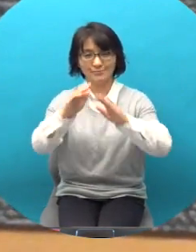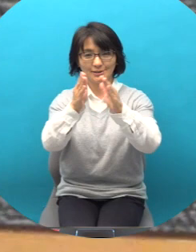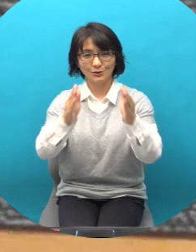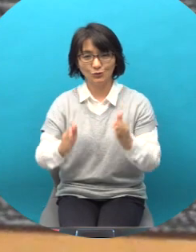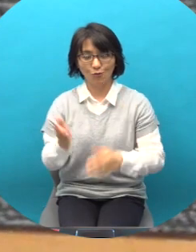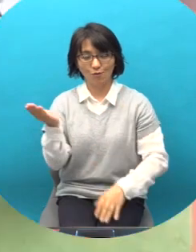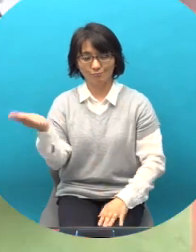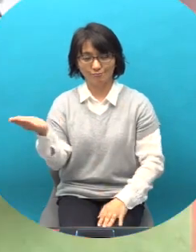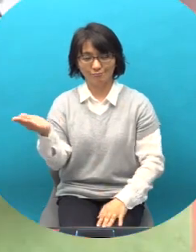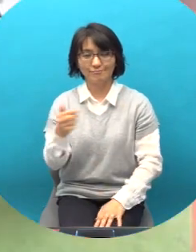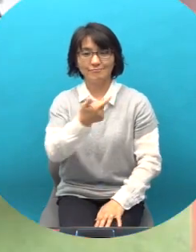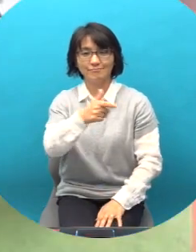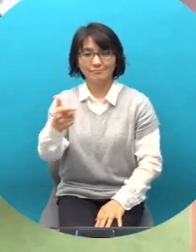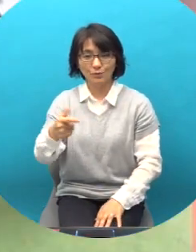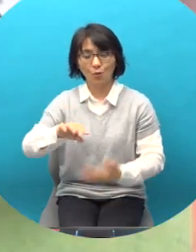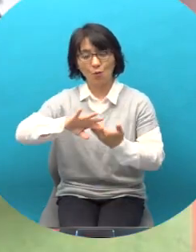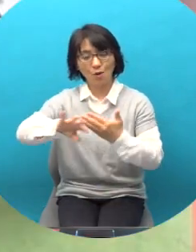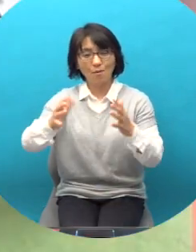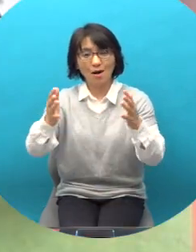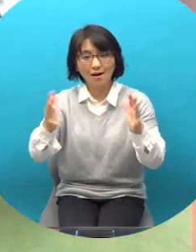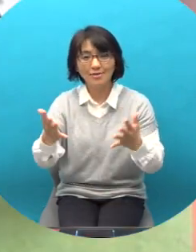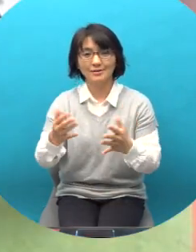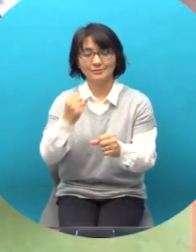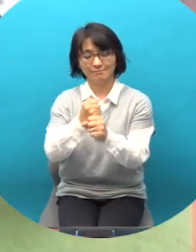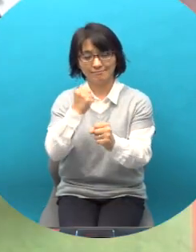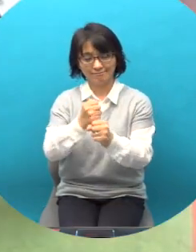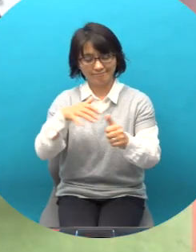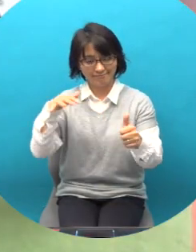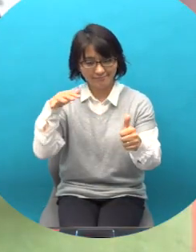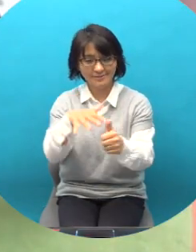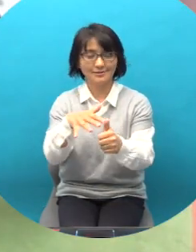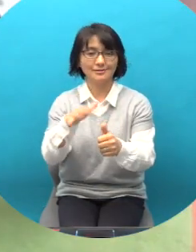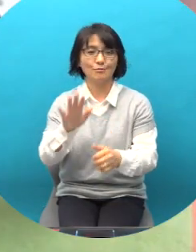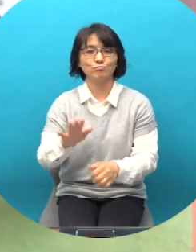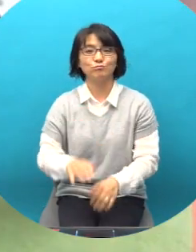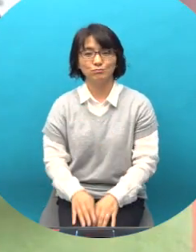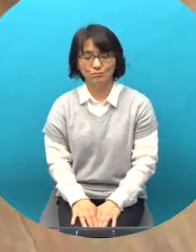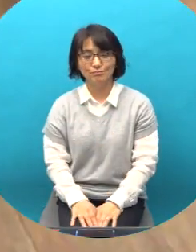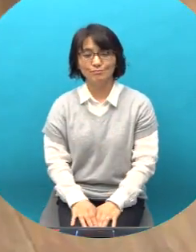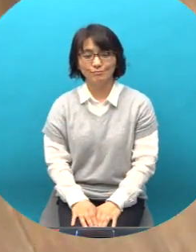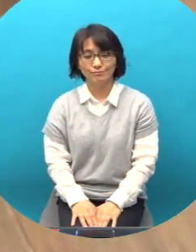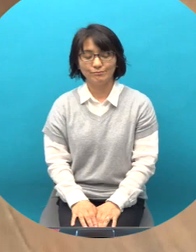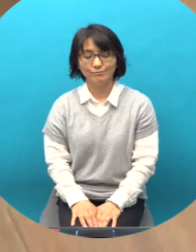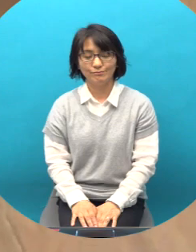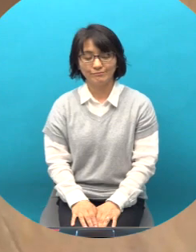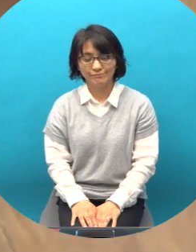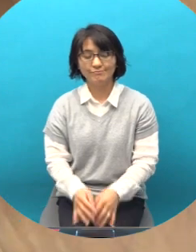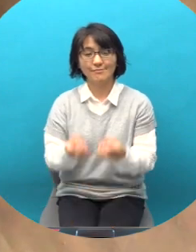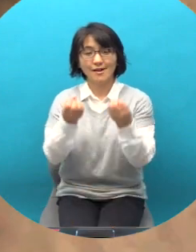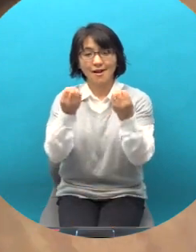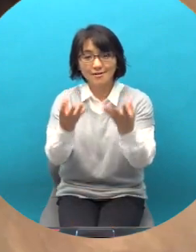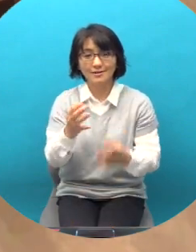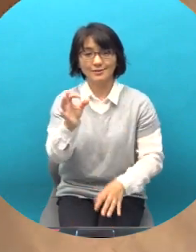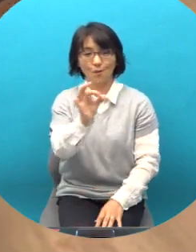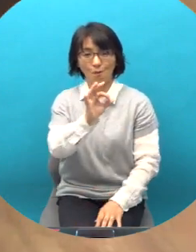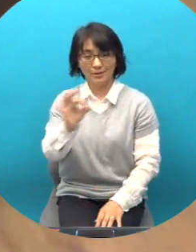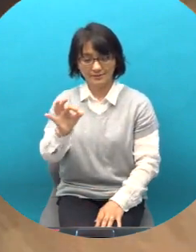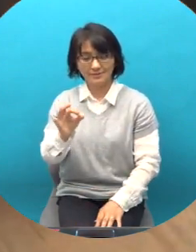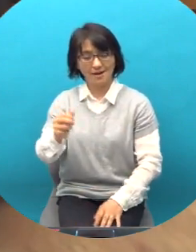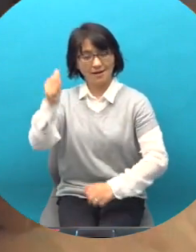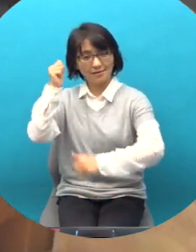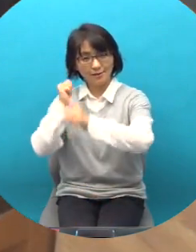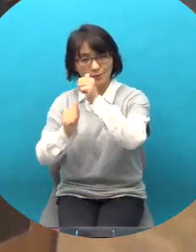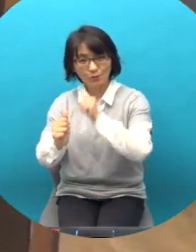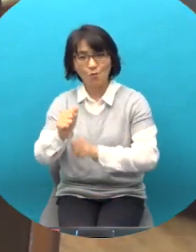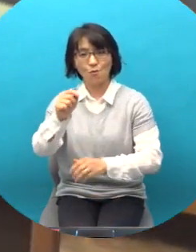将フィギュアなどのオリジナル商品を開発し、人気を集めています。こうした商品や伝統的な節